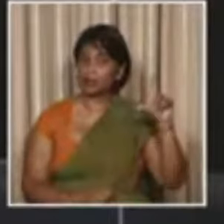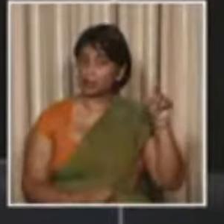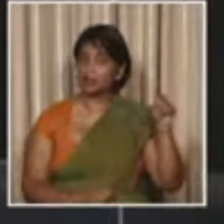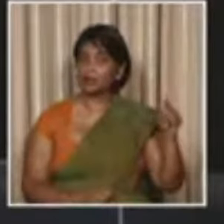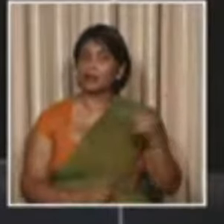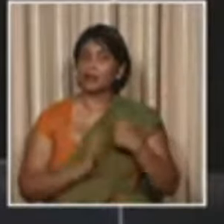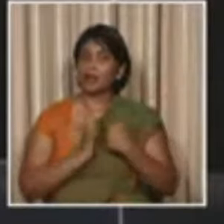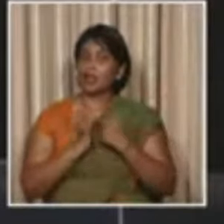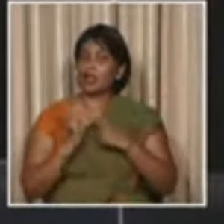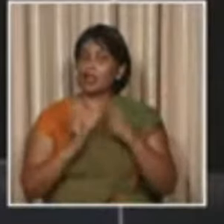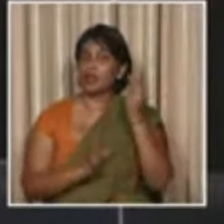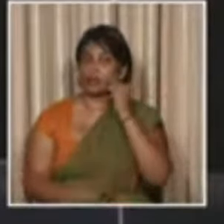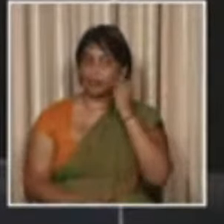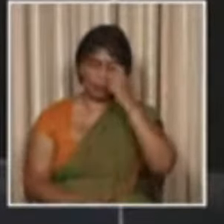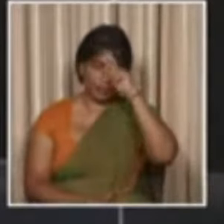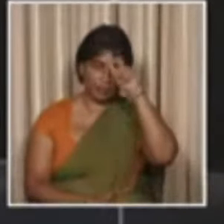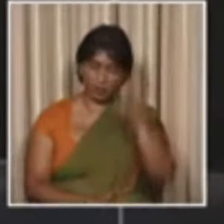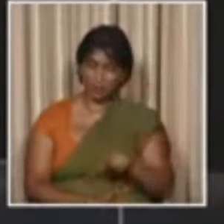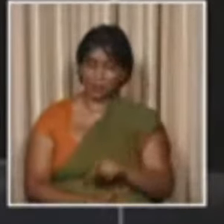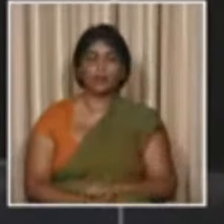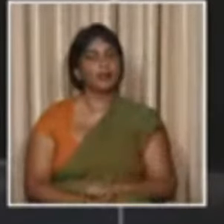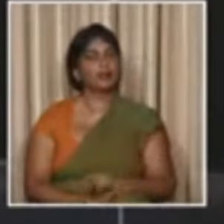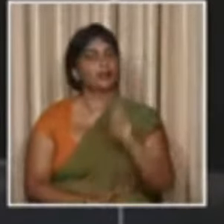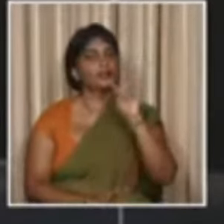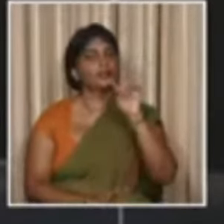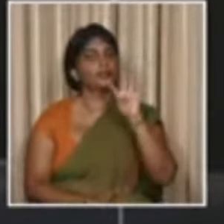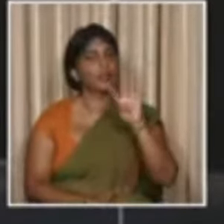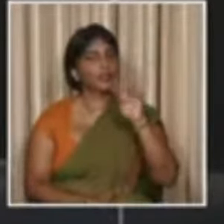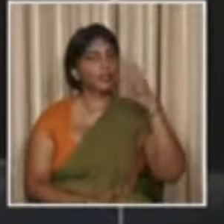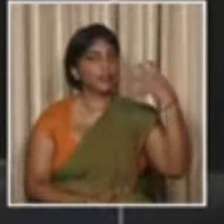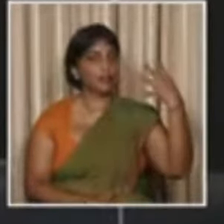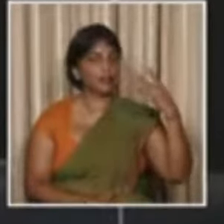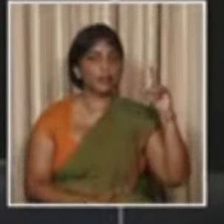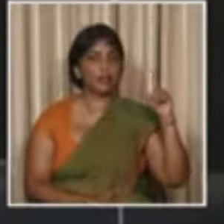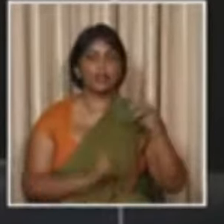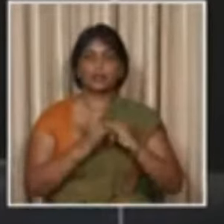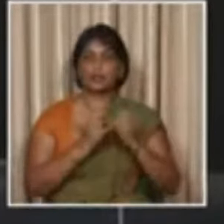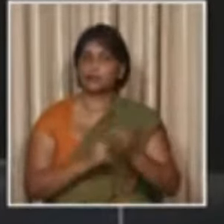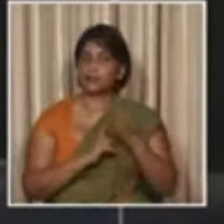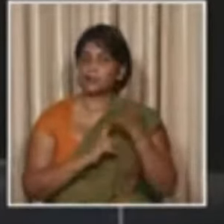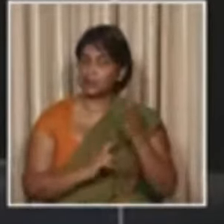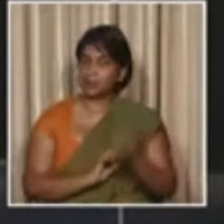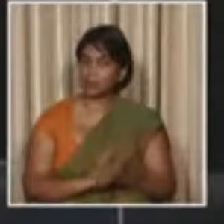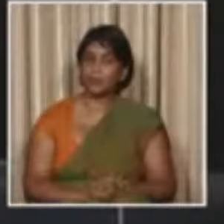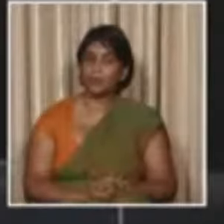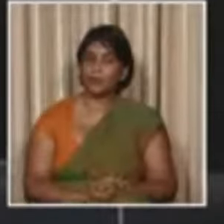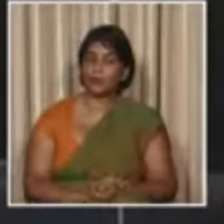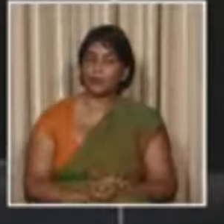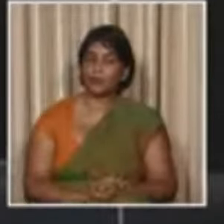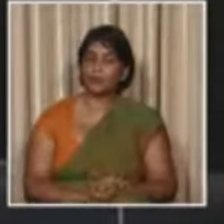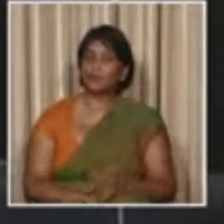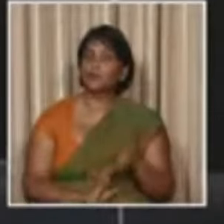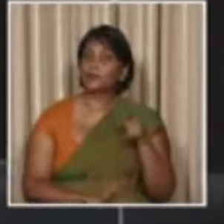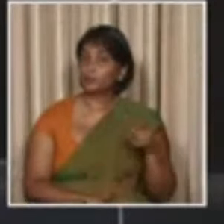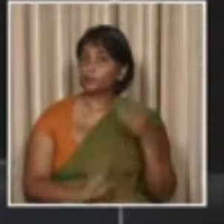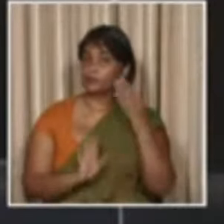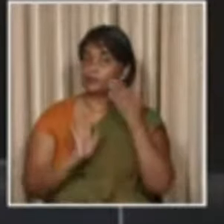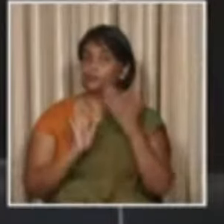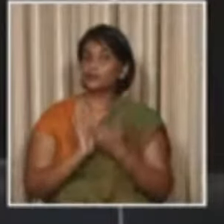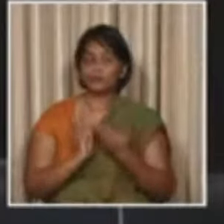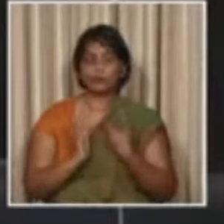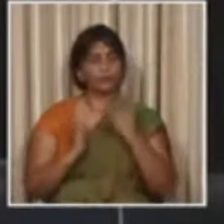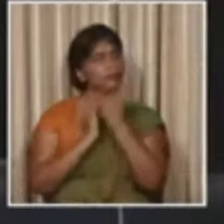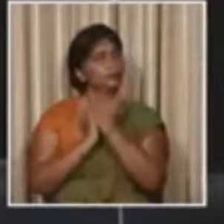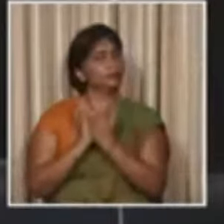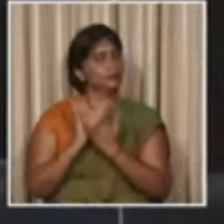ගරු අරුණ කුමාර දිසානායක මැතිතුමා, 24/4/1 ගරු සරජිත් ප්‍රේමදාස මැතිතුමා. දැන් මේකේ ගත්තොත් මේ මංගාව